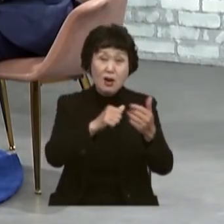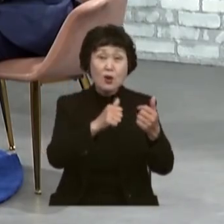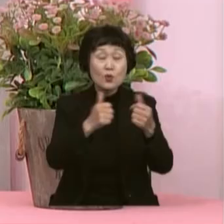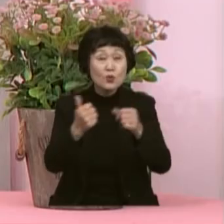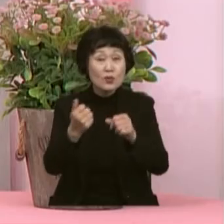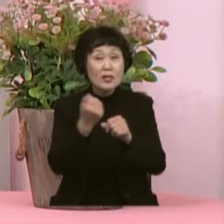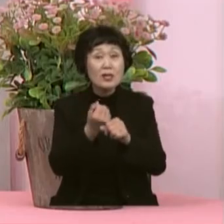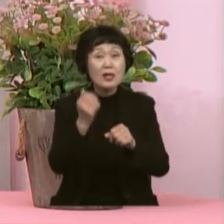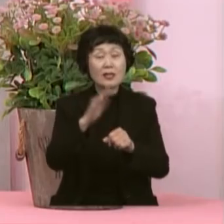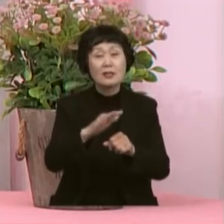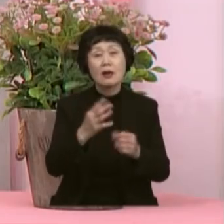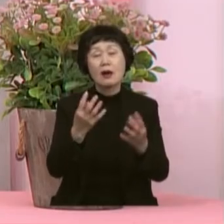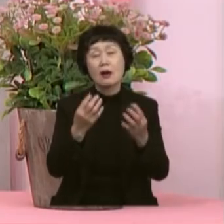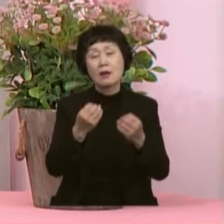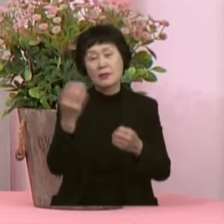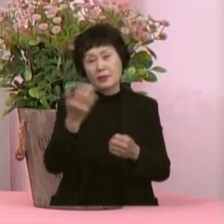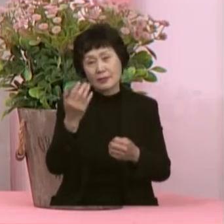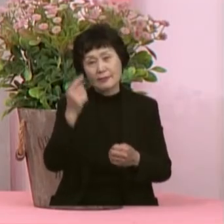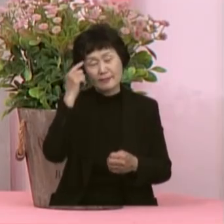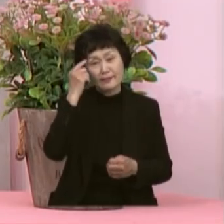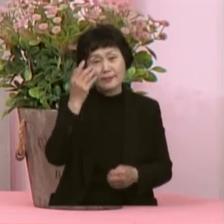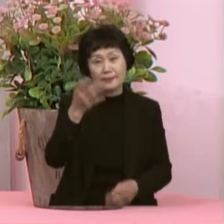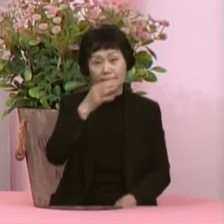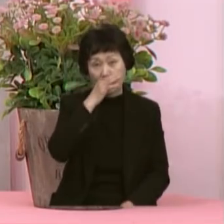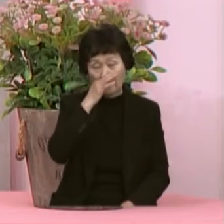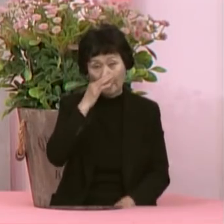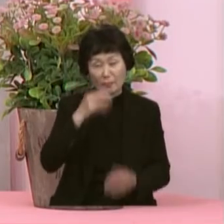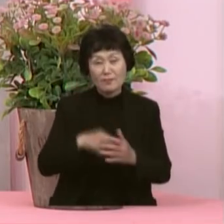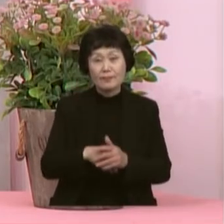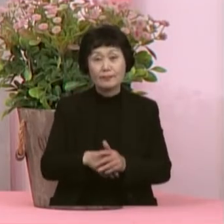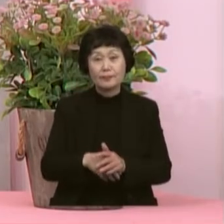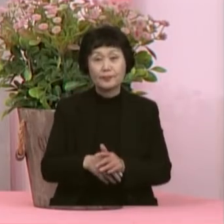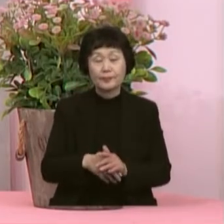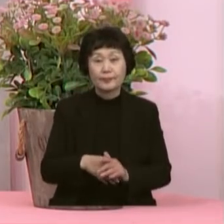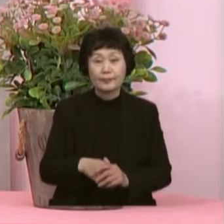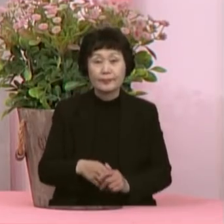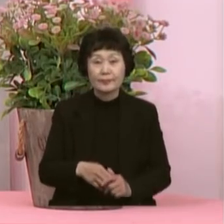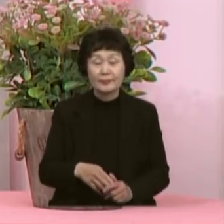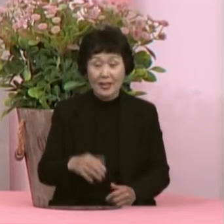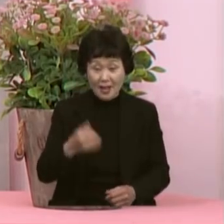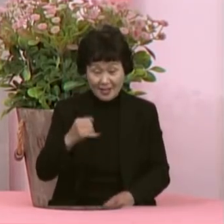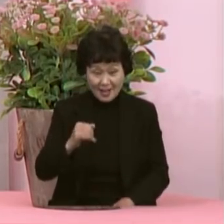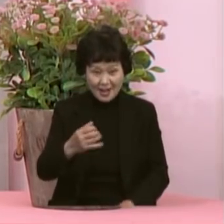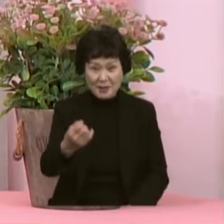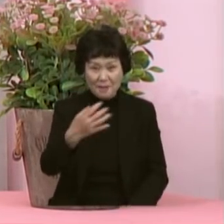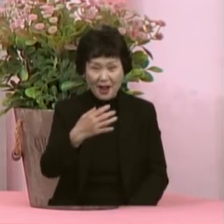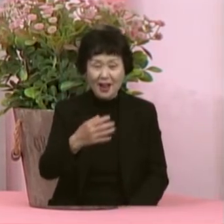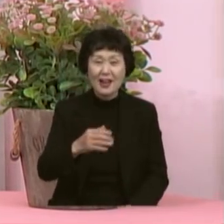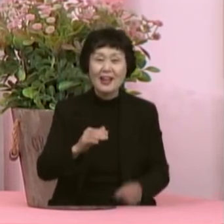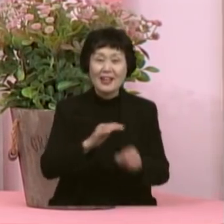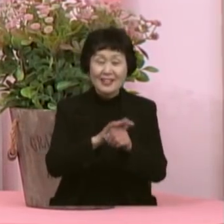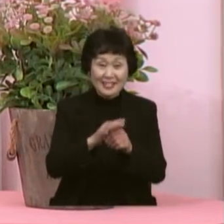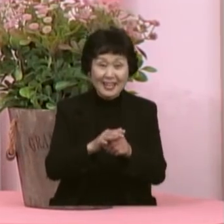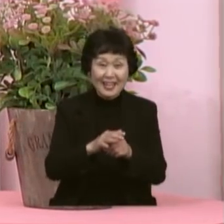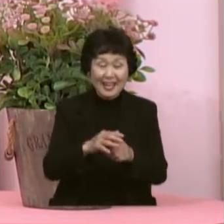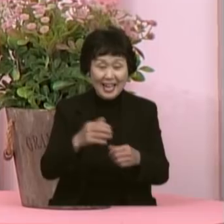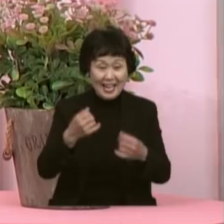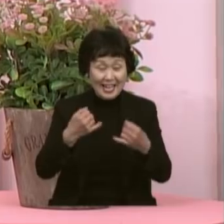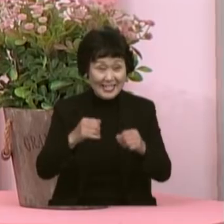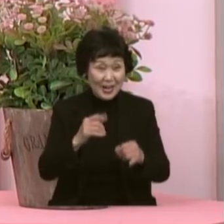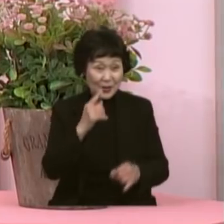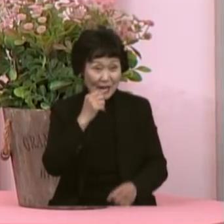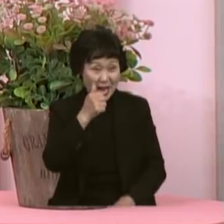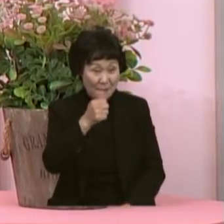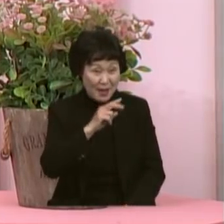이번에 사랑하는 박정아 이게 반말을 해줘 한테 겁이 없어. 쌍둥이 아빠야 딱 그래요.